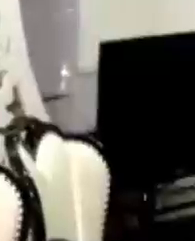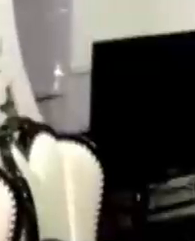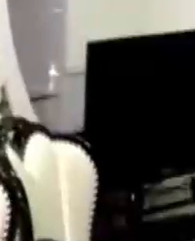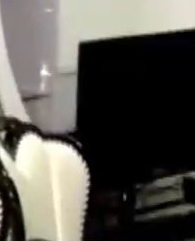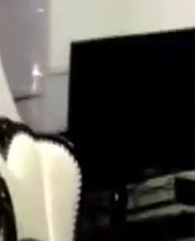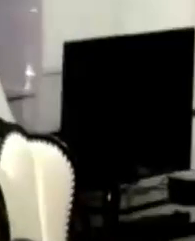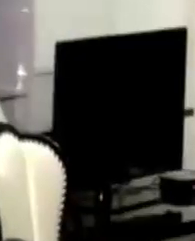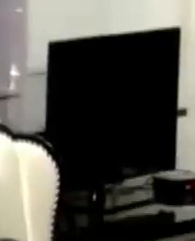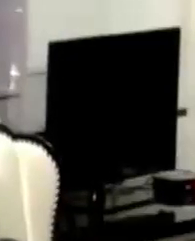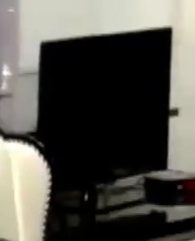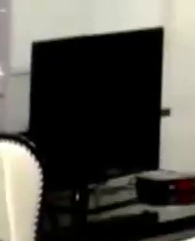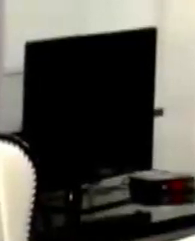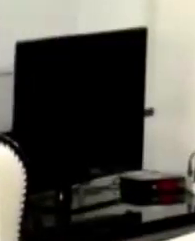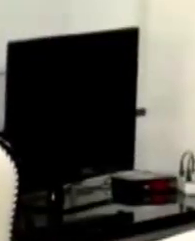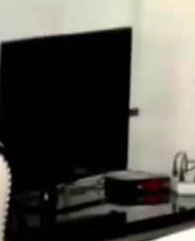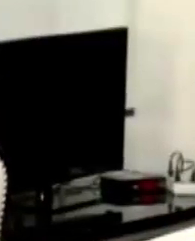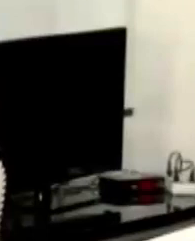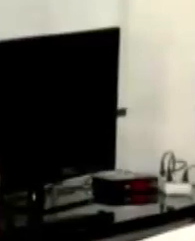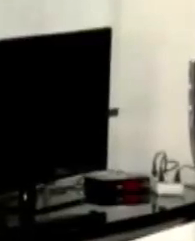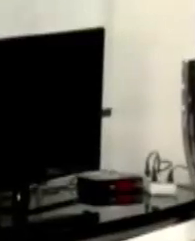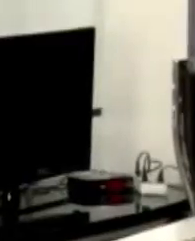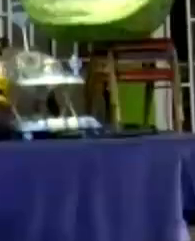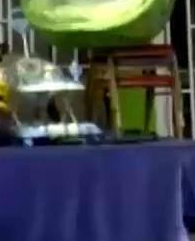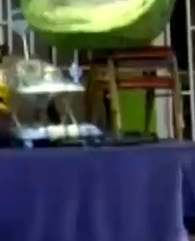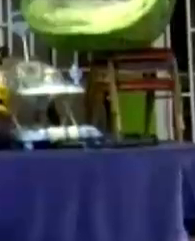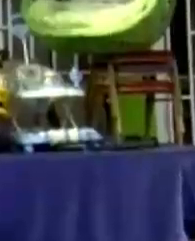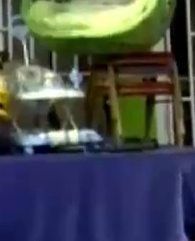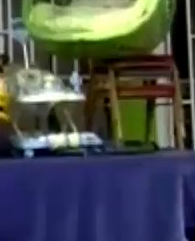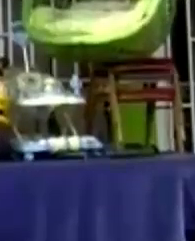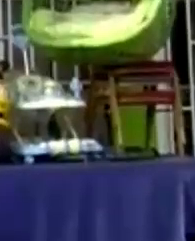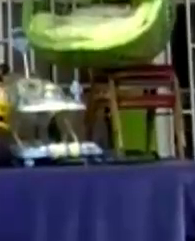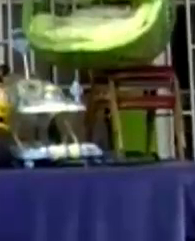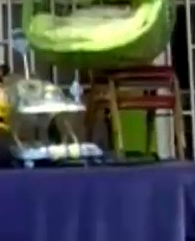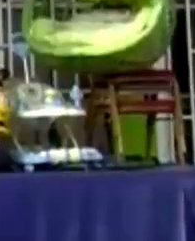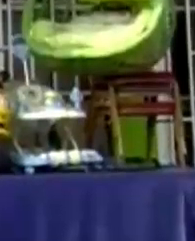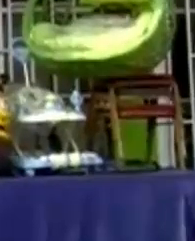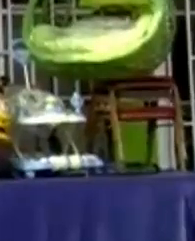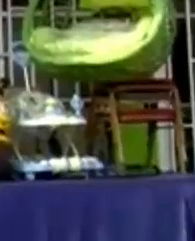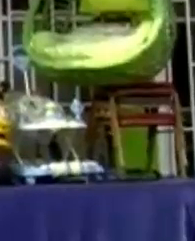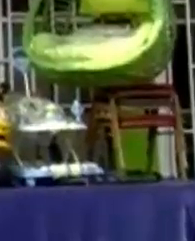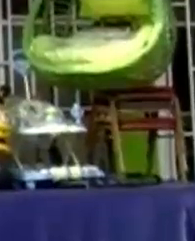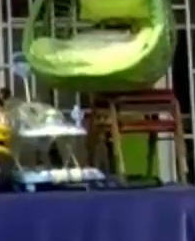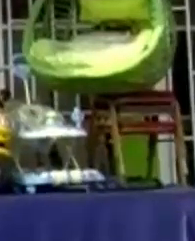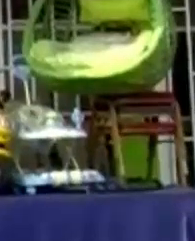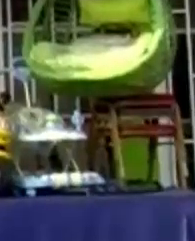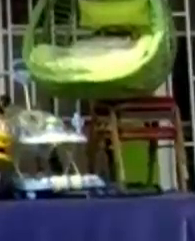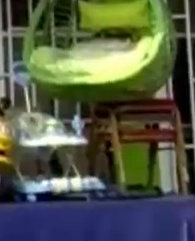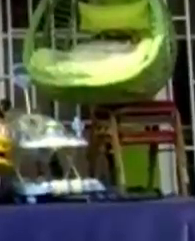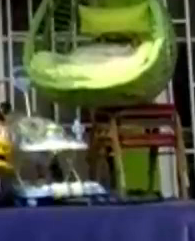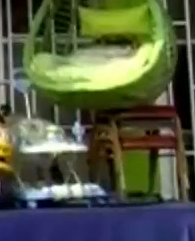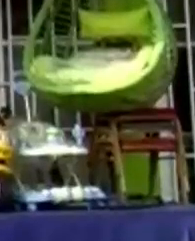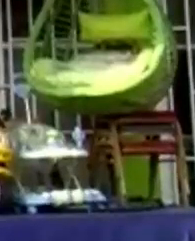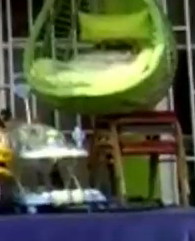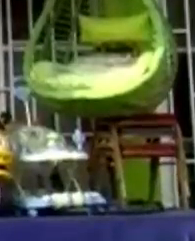yewe tukamufasha no kwinstala ibyo bikoresho Arms Shop ni ku Muhima Yamaha wirikiza Nyabugogo ku ruhande rwa House